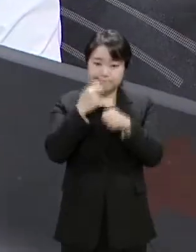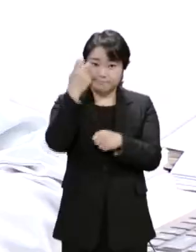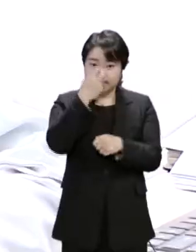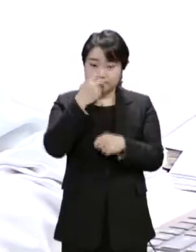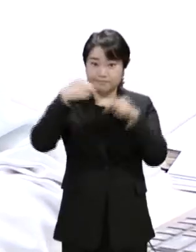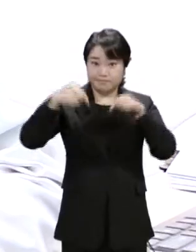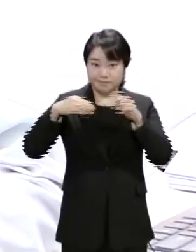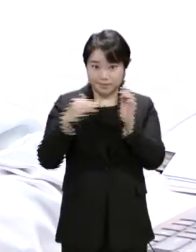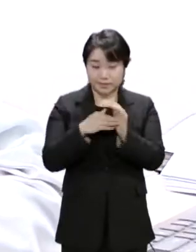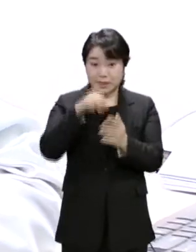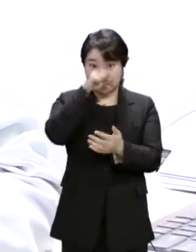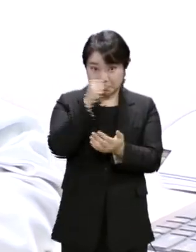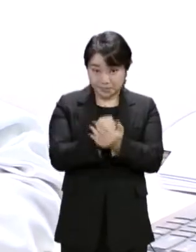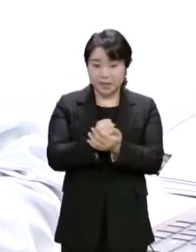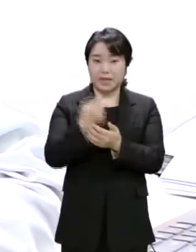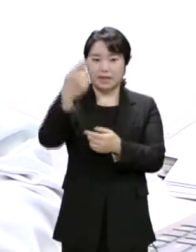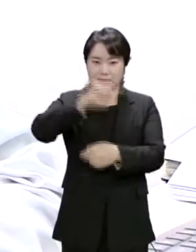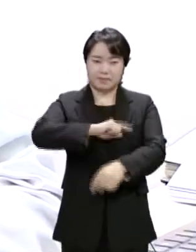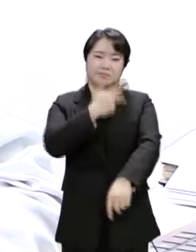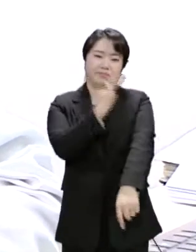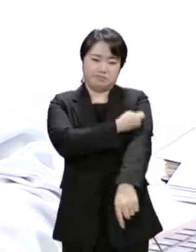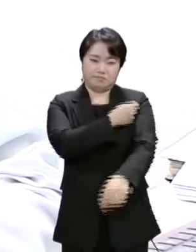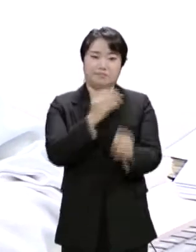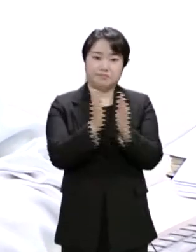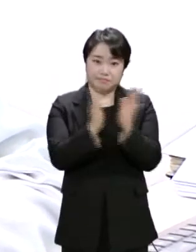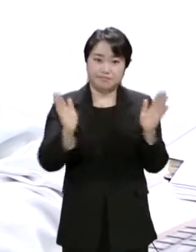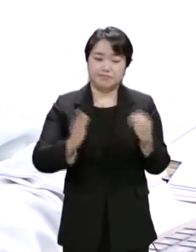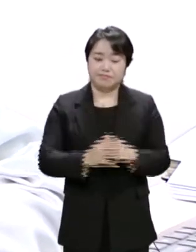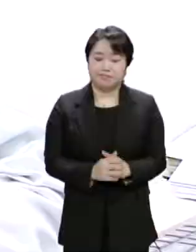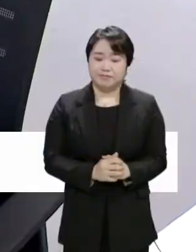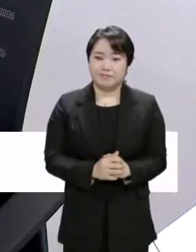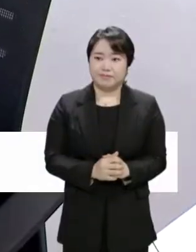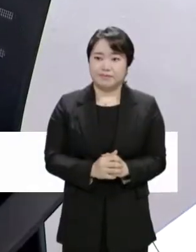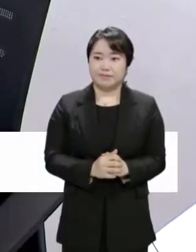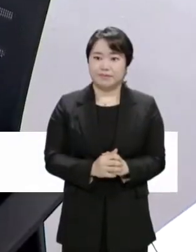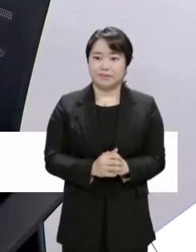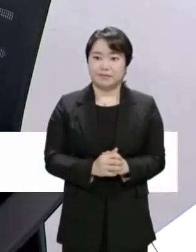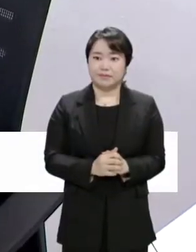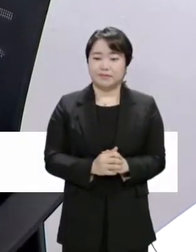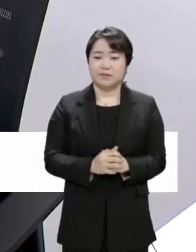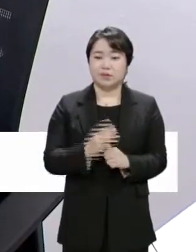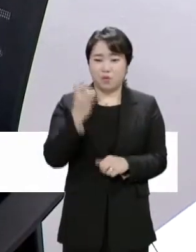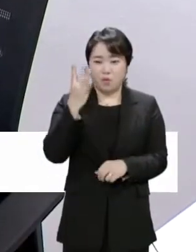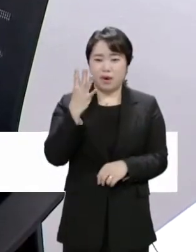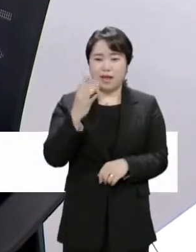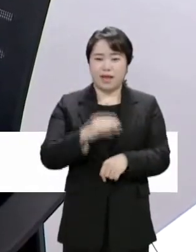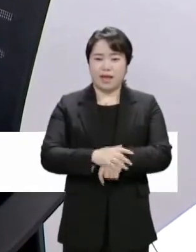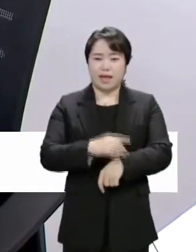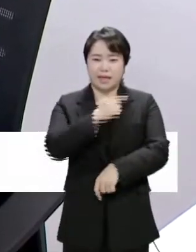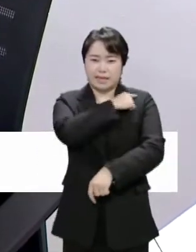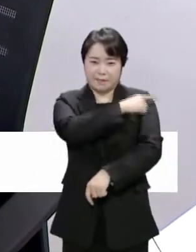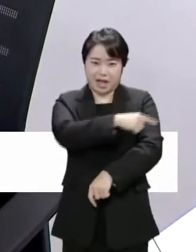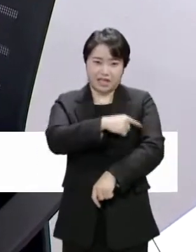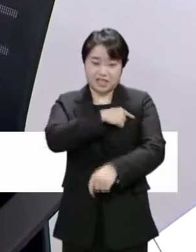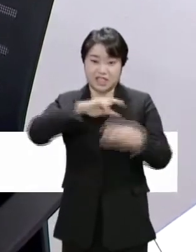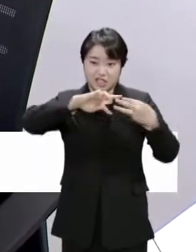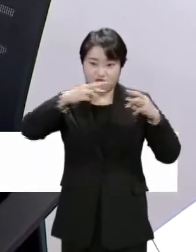뒤 문제가 없으면 바로 접종에 들어갑니다. 삼각근에